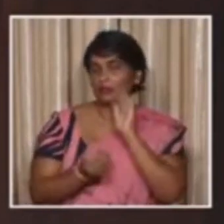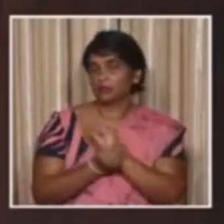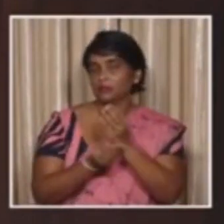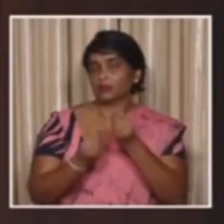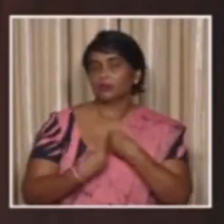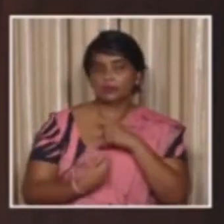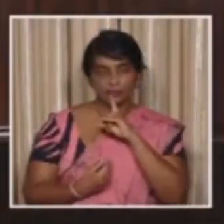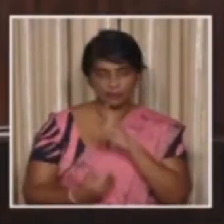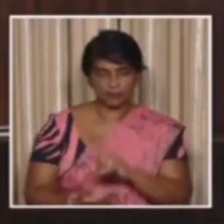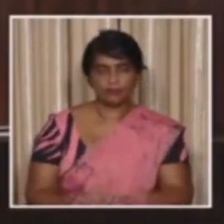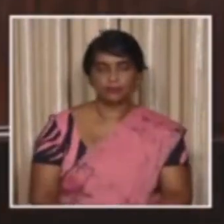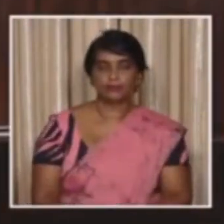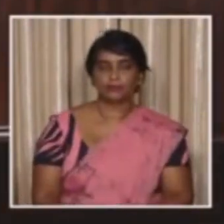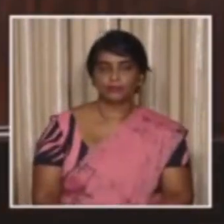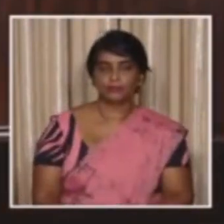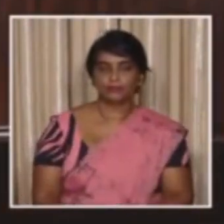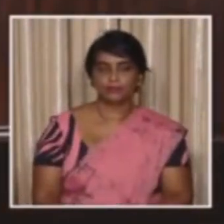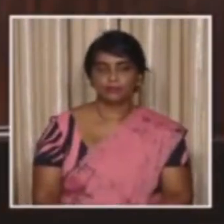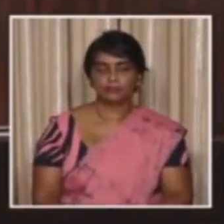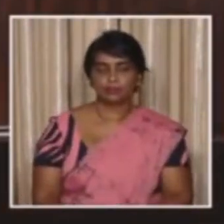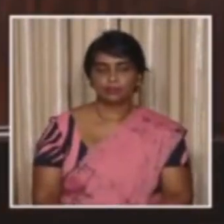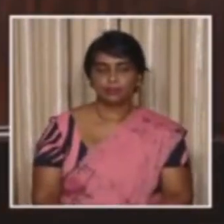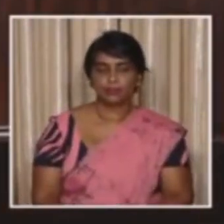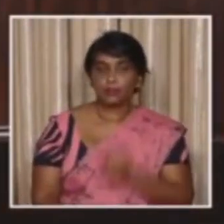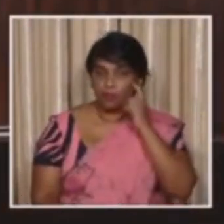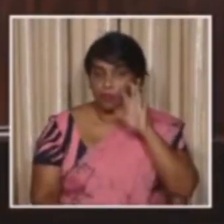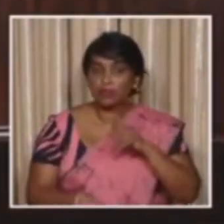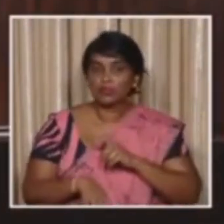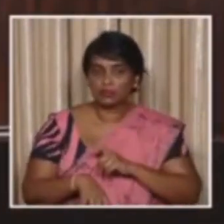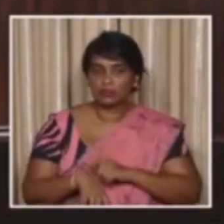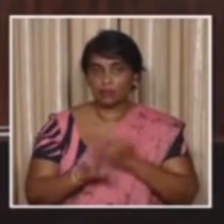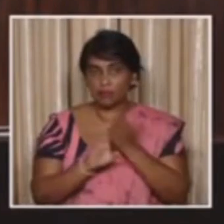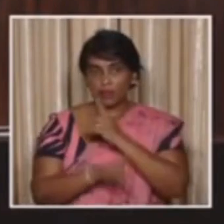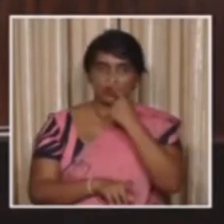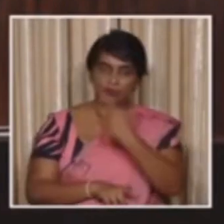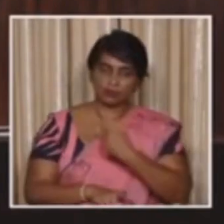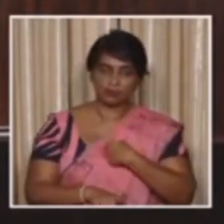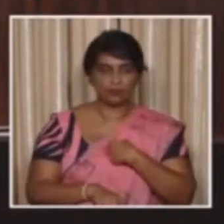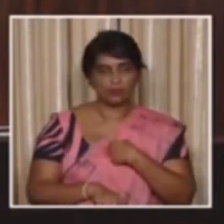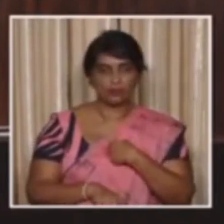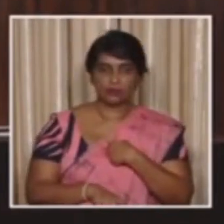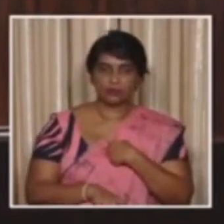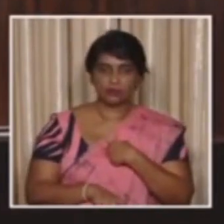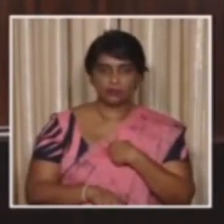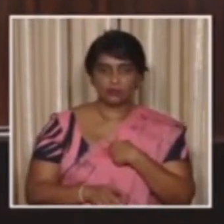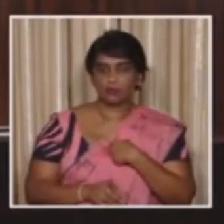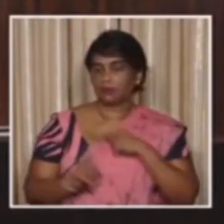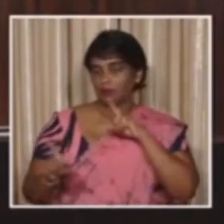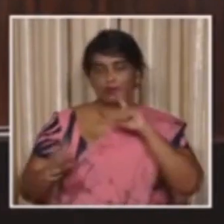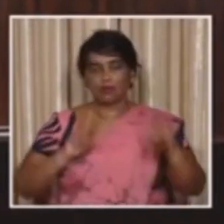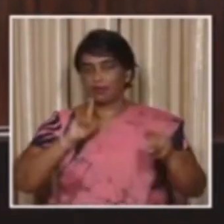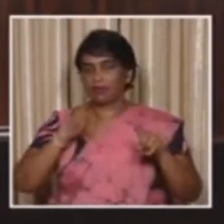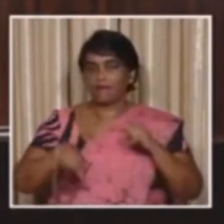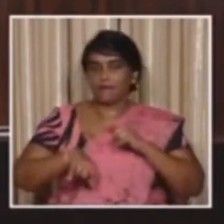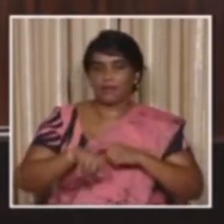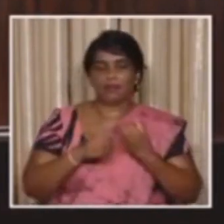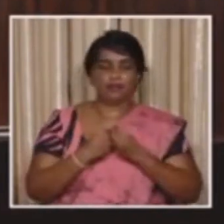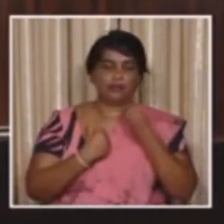කියලා ගෞරවයෙන් ඉල්ලනවා ඔබ මේ ස්තුති මන්ත්‍රීව ඔබතුමා කතා කරන්න බලාපොරොත්තු වෙන අවස්ථාවල මට කලින් කියන්න මම ඒකට කතා දෙපැත්තටම කතා කරලා වෙලාව කොහොම හරි ලබලා